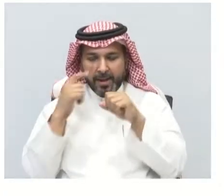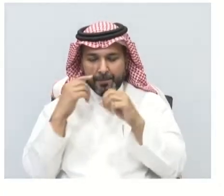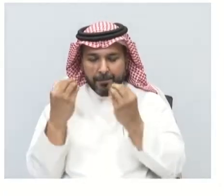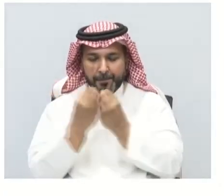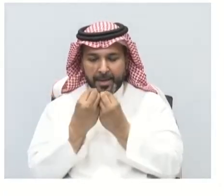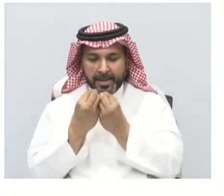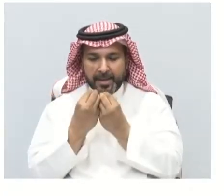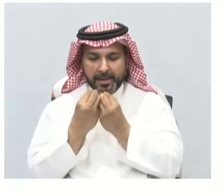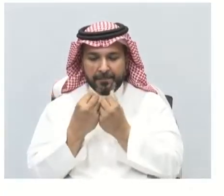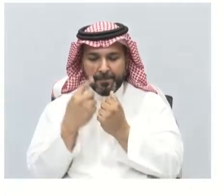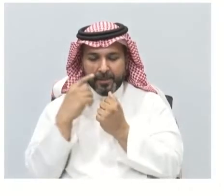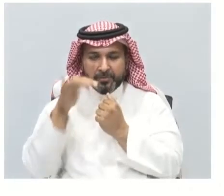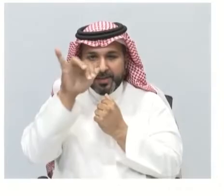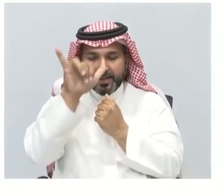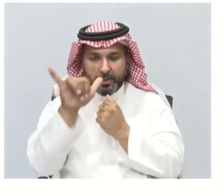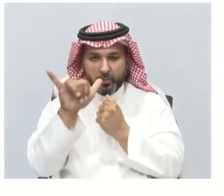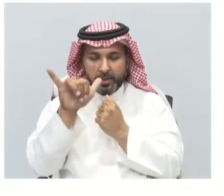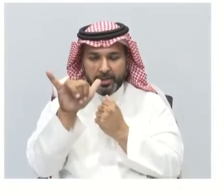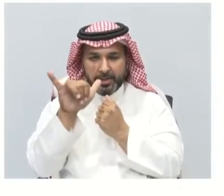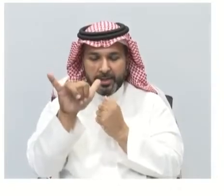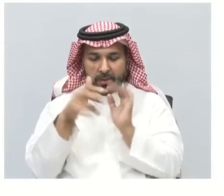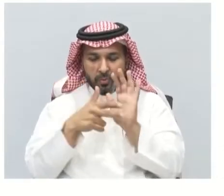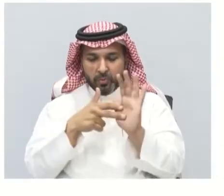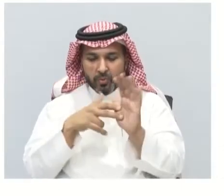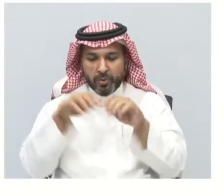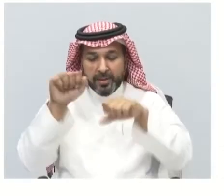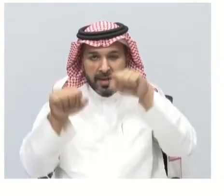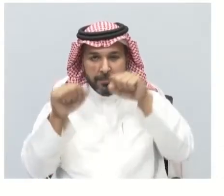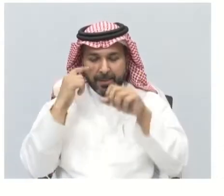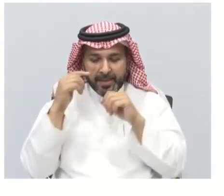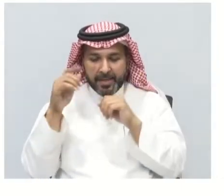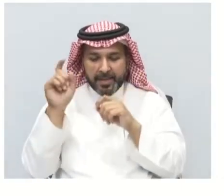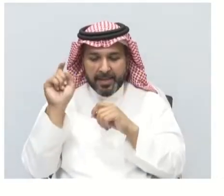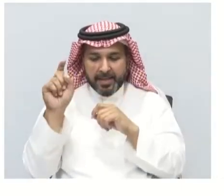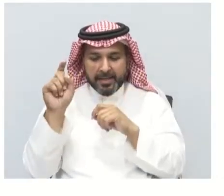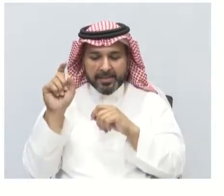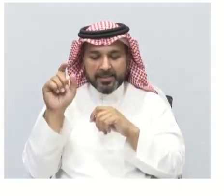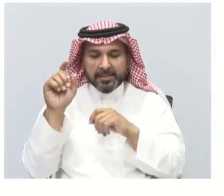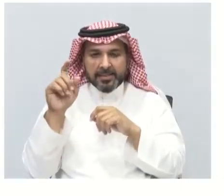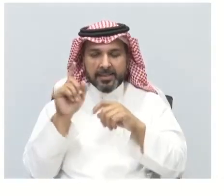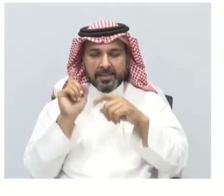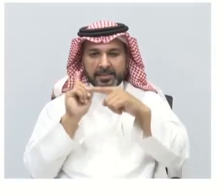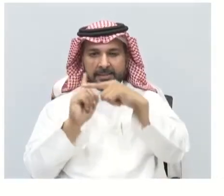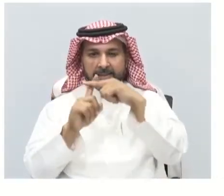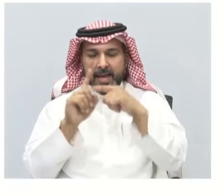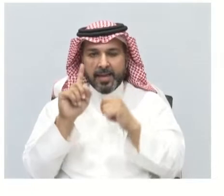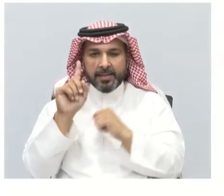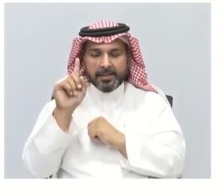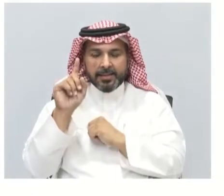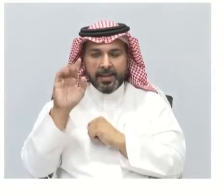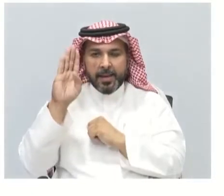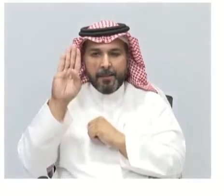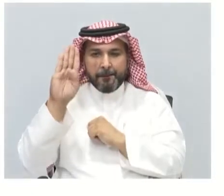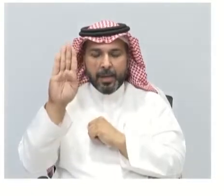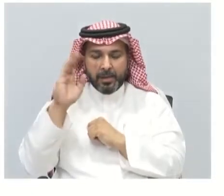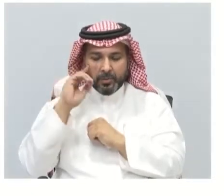هنا وا يساوي ام اكس زائد بي طبعا عندي هنا السالب س هي احدى النقطتين اللي هنا